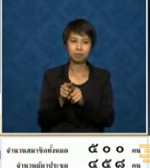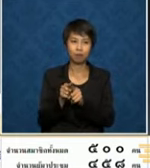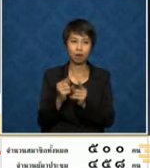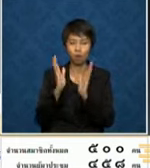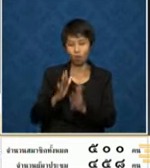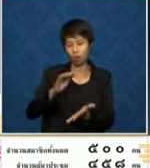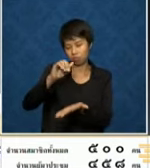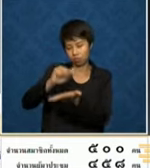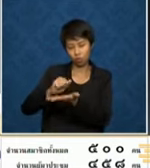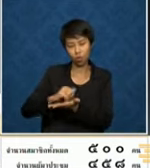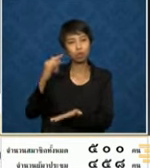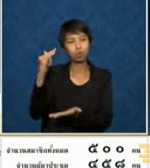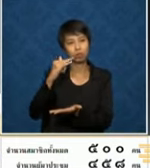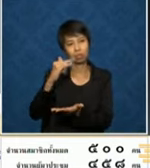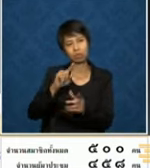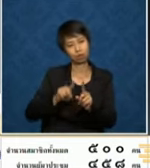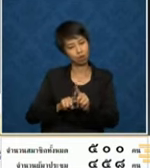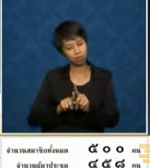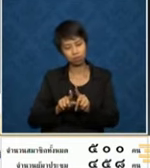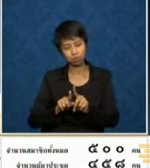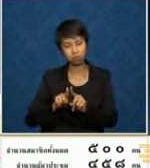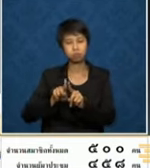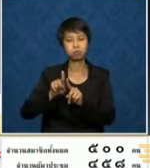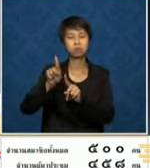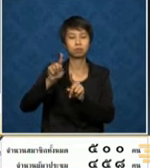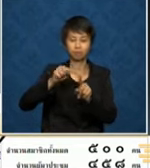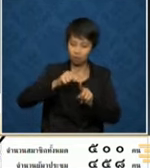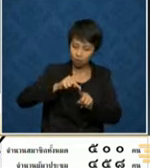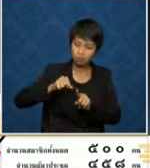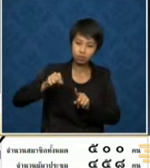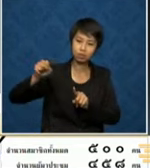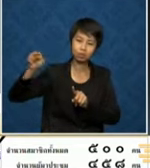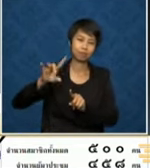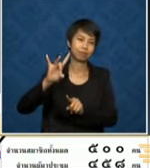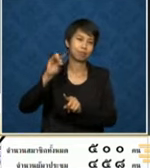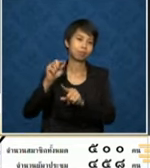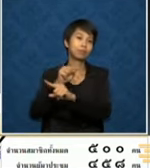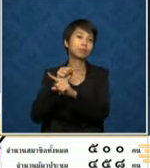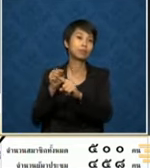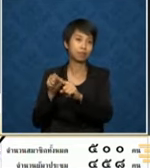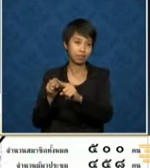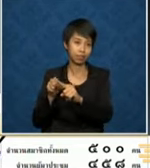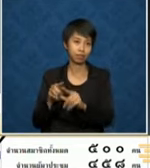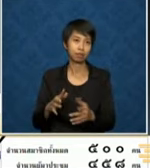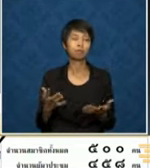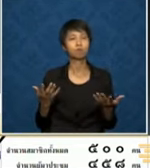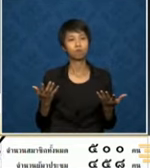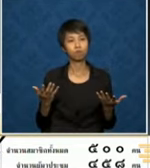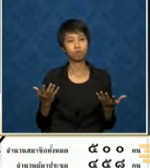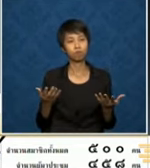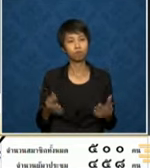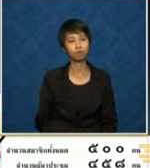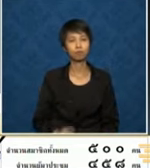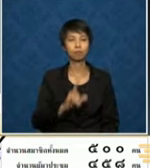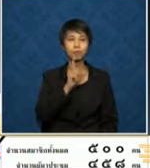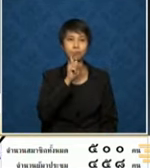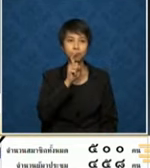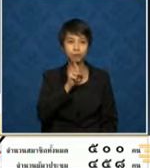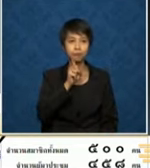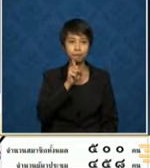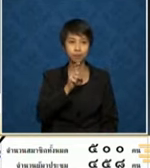นที่นั่งของเที่ยวบินเนี่ยที่สูงขึ้นเรื่อยๆนะคะก็ประมาณ 80% เช่นเดียวกันนะคะแล้วแบบนี้คำถามค่ะ